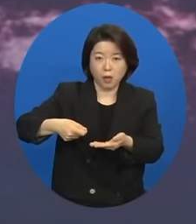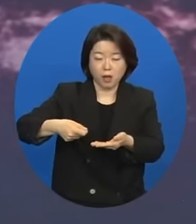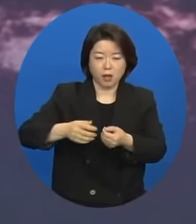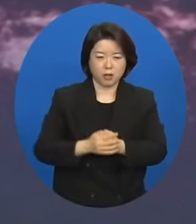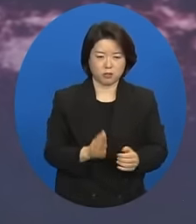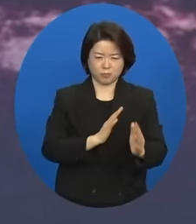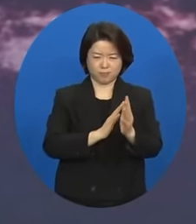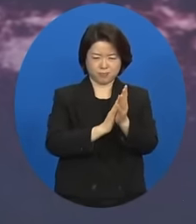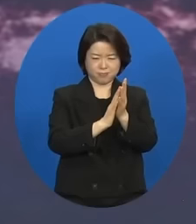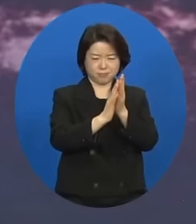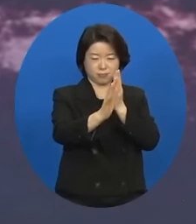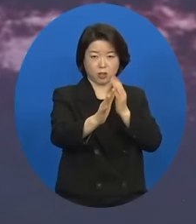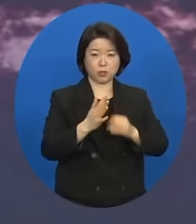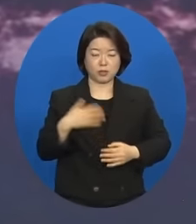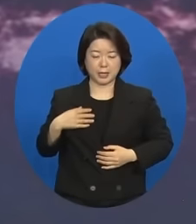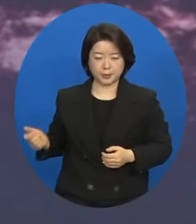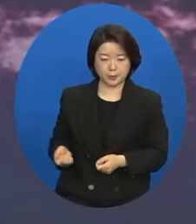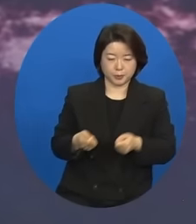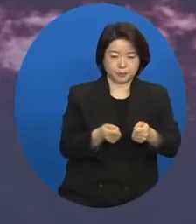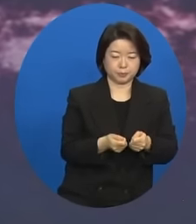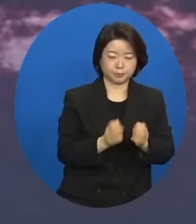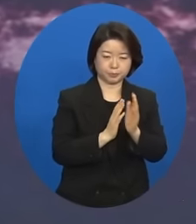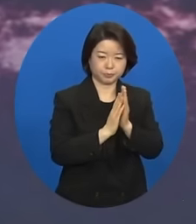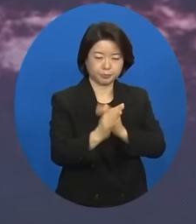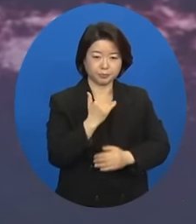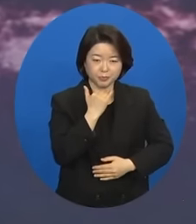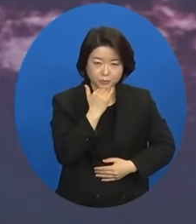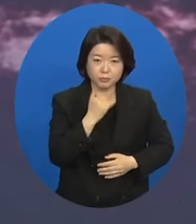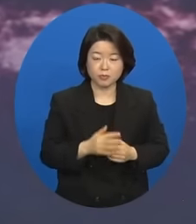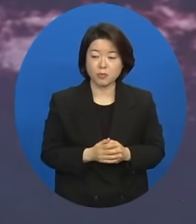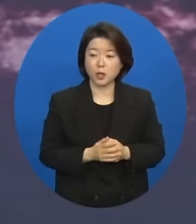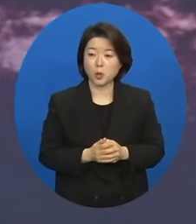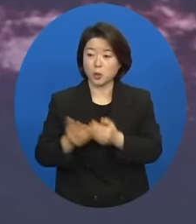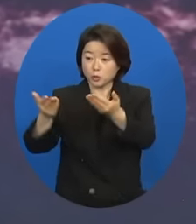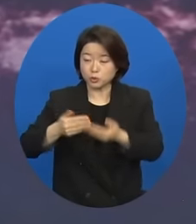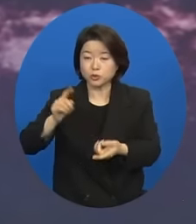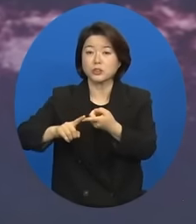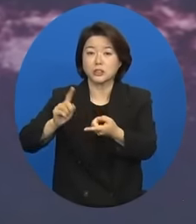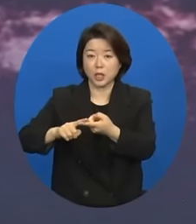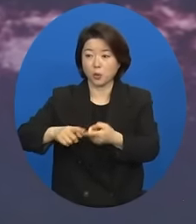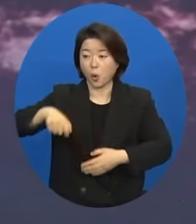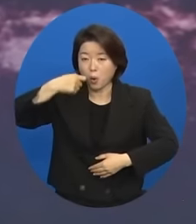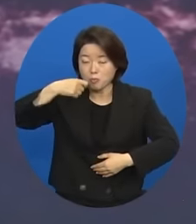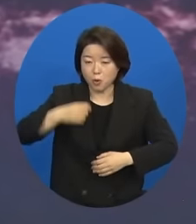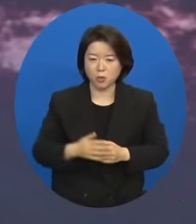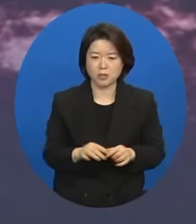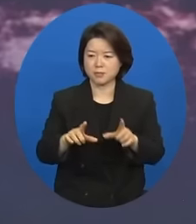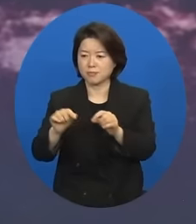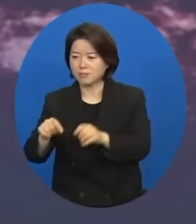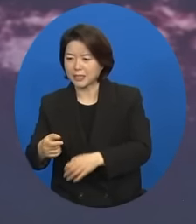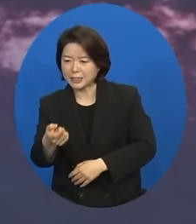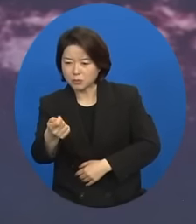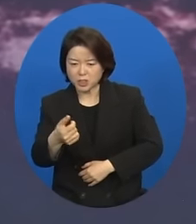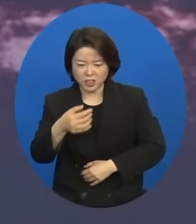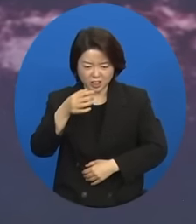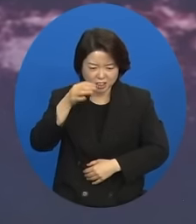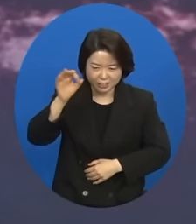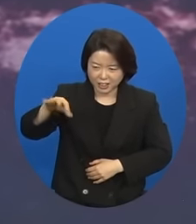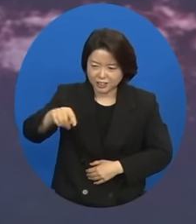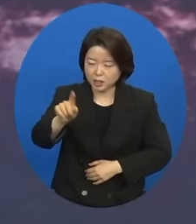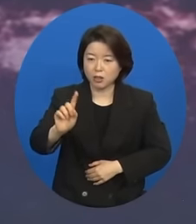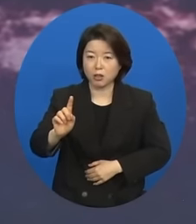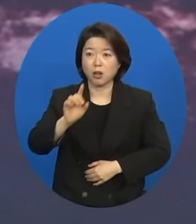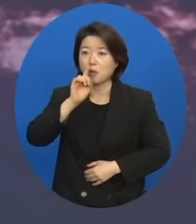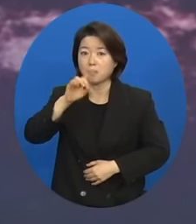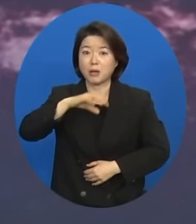같이 거기 줄을서는 거예요 그래 줄서 가지고 어 주는 대로 먹는 겁니다 뭐 반찬이 뭐네 양이이 말할 것도 없어 그냥